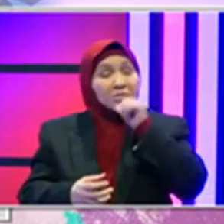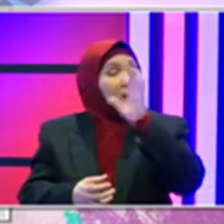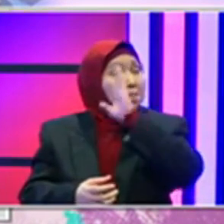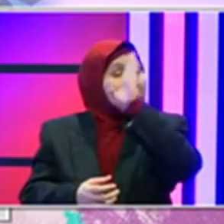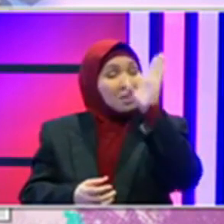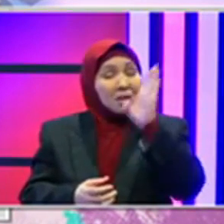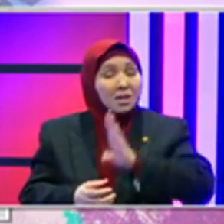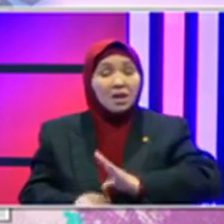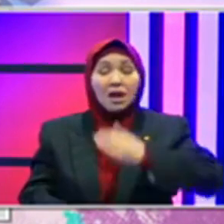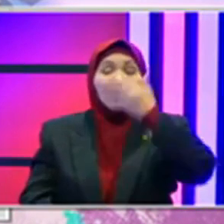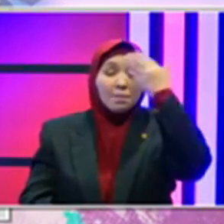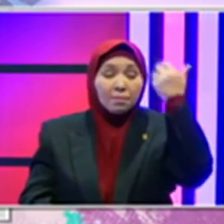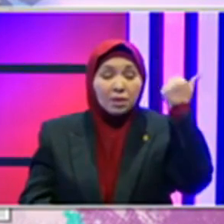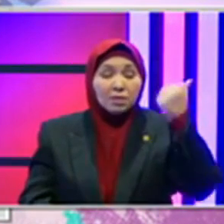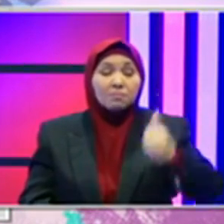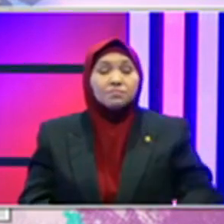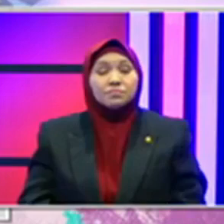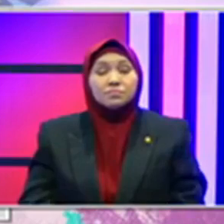ينسى